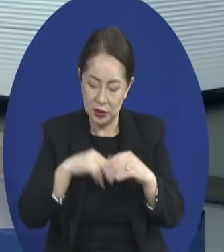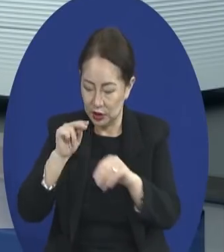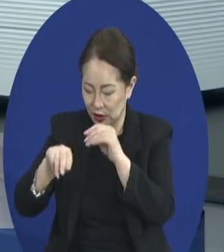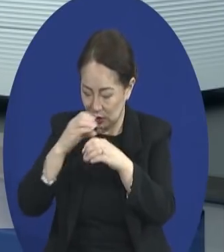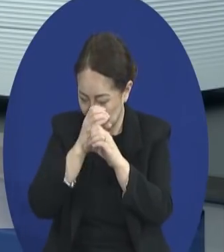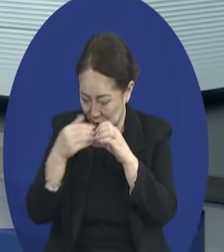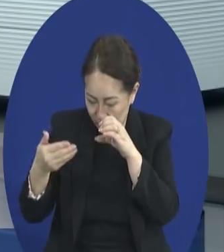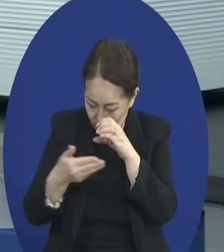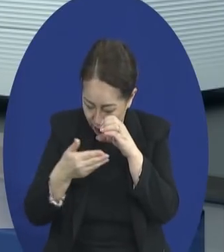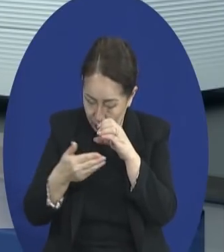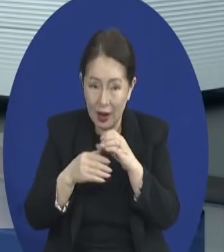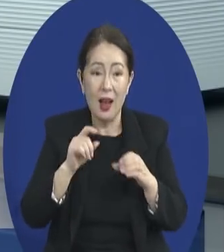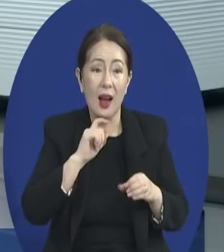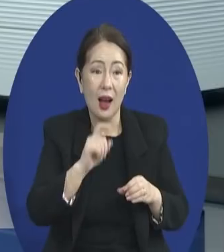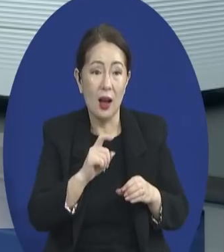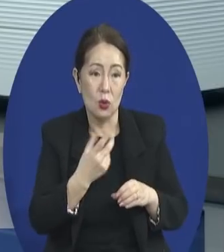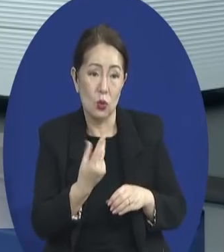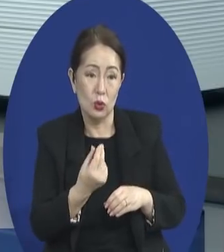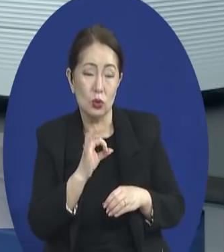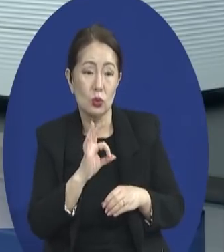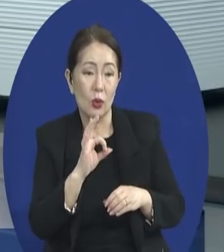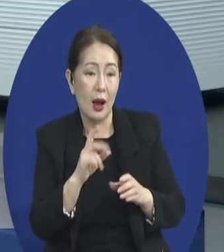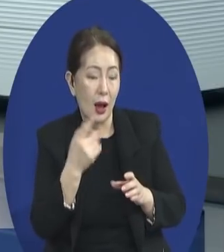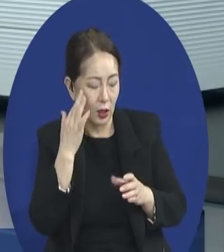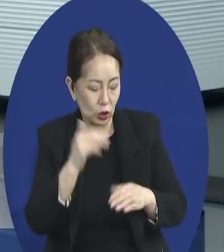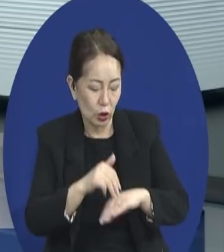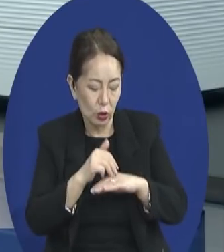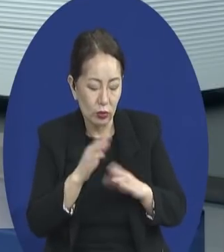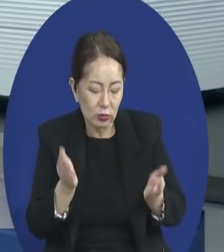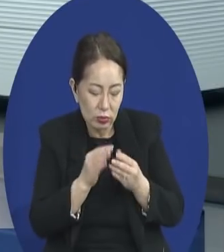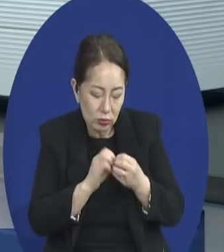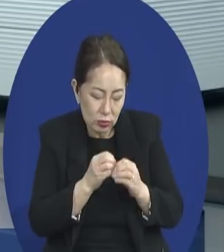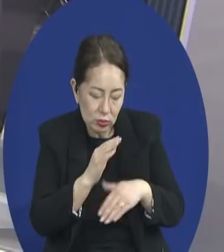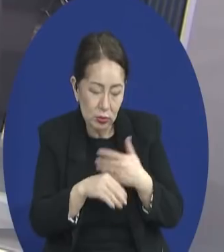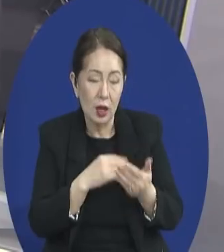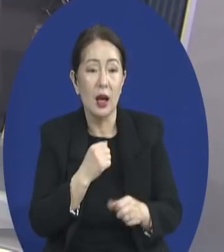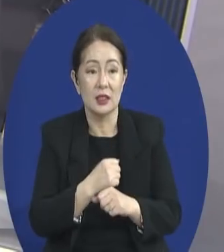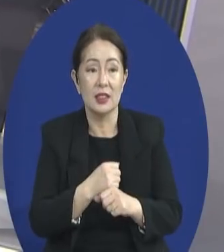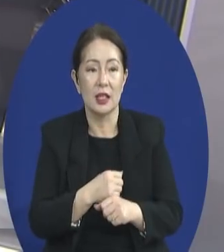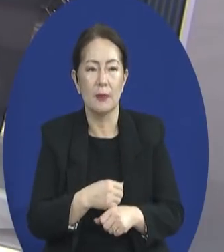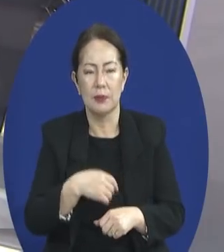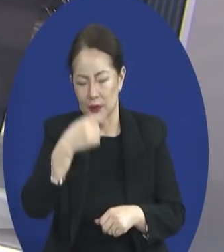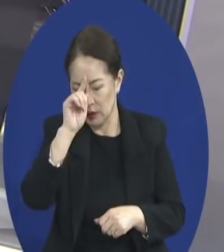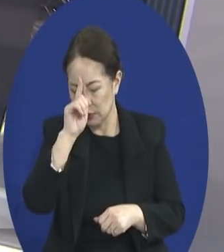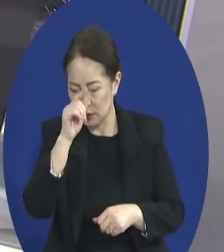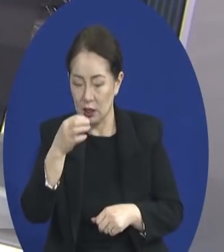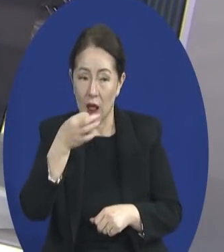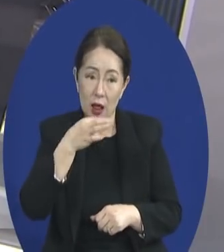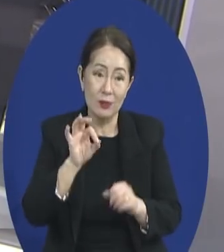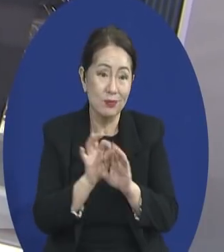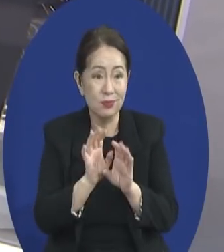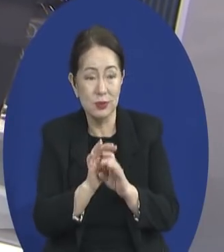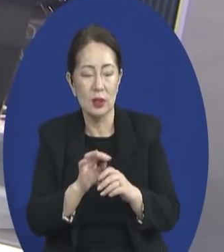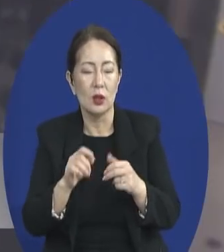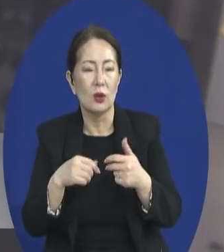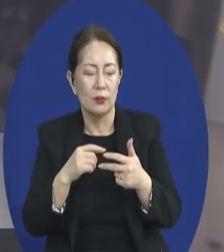хариуг одоо үнэн зөв гарах боломжтой тэр тогтворжуулалтынхаа үе шатанд явчих. Эмчилгээний тактикийн хувьд 3